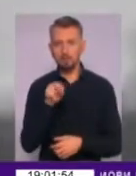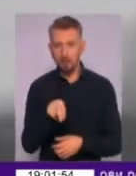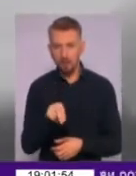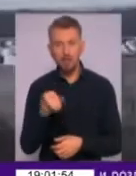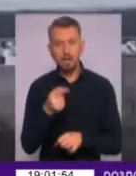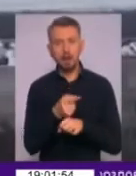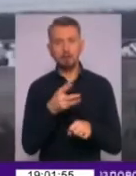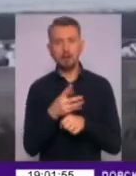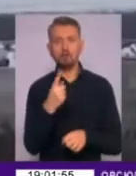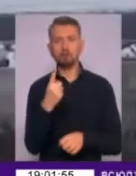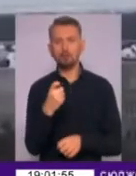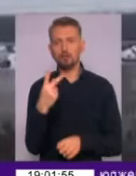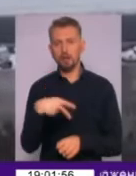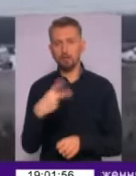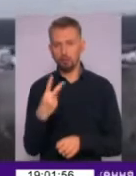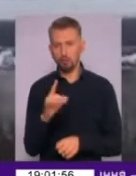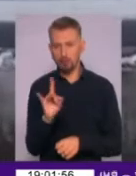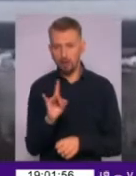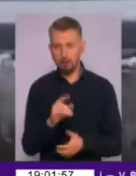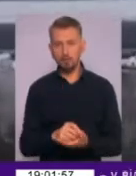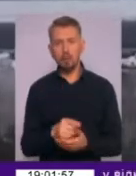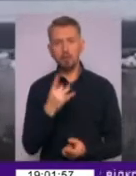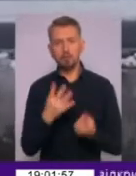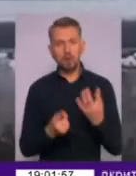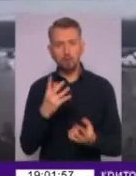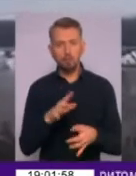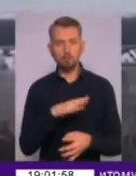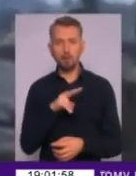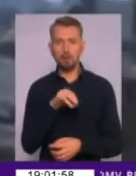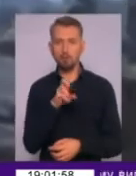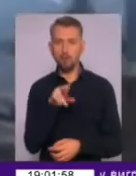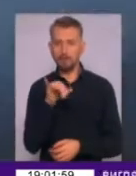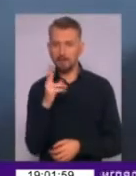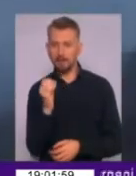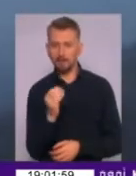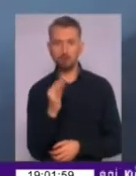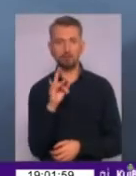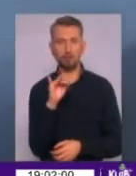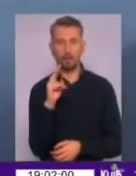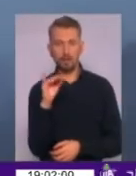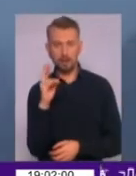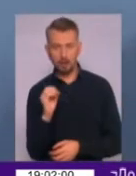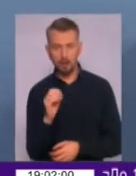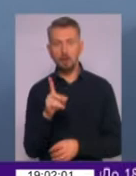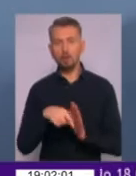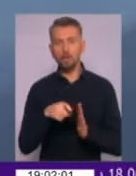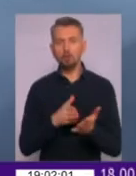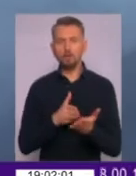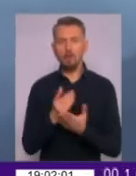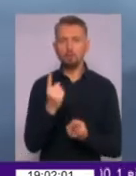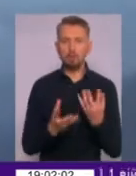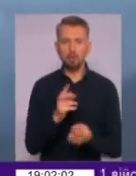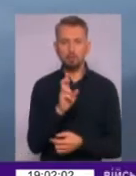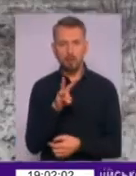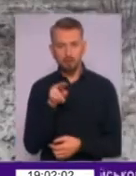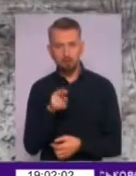артилерію 122-го калібру. Під мінометним вогнем опинились також Лебединське та Широкине. На Донецькому напрямку з мінометів та БМП гатили